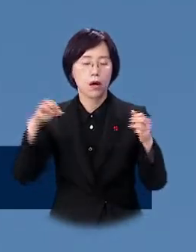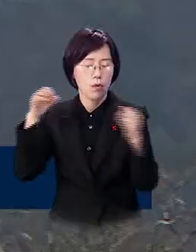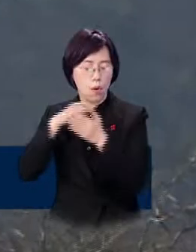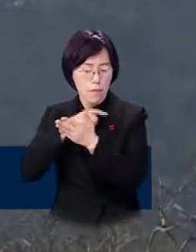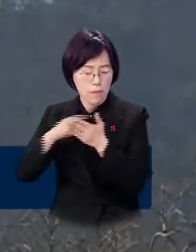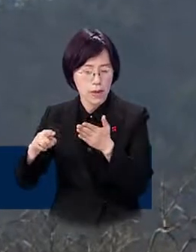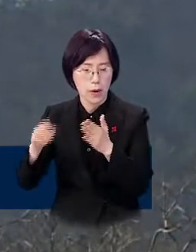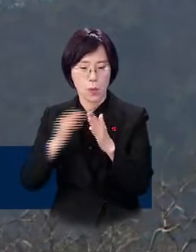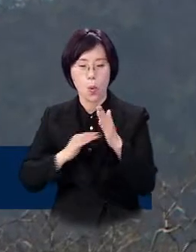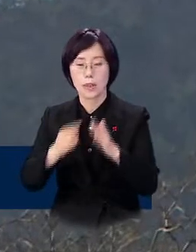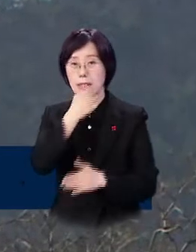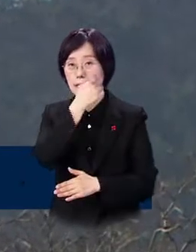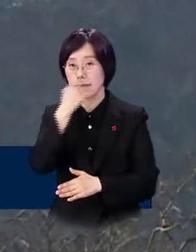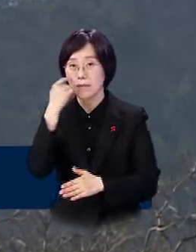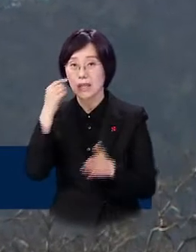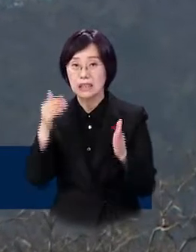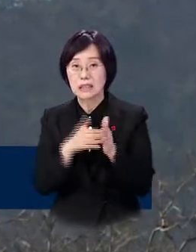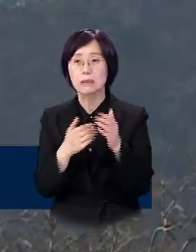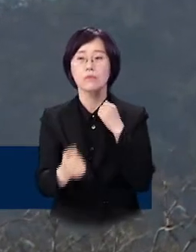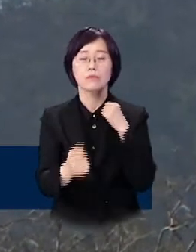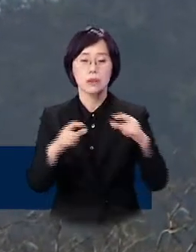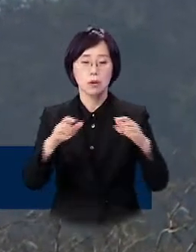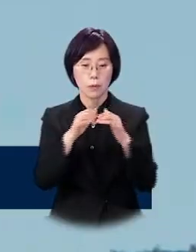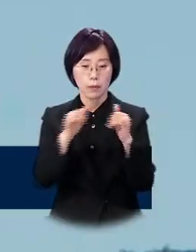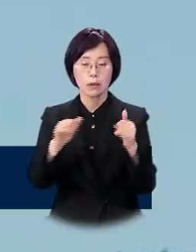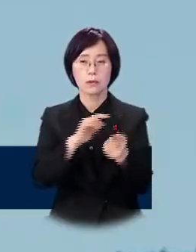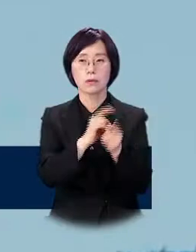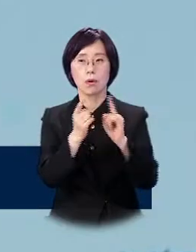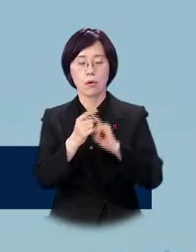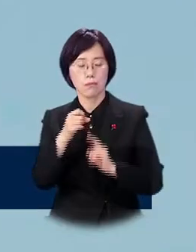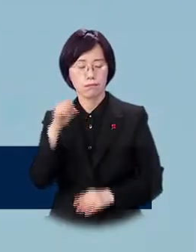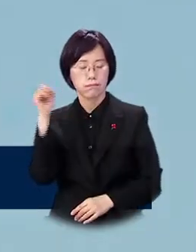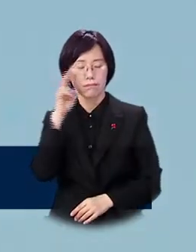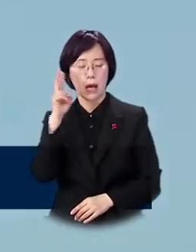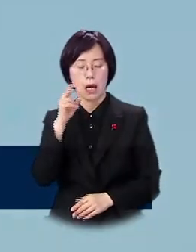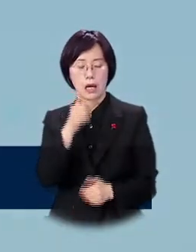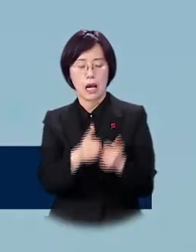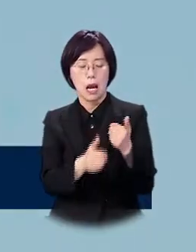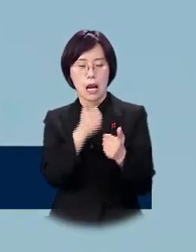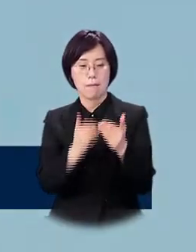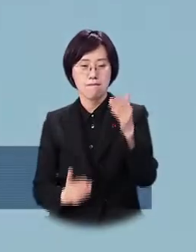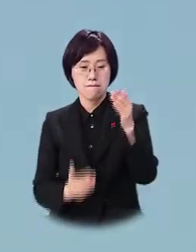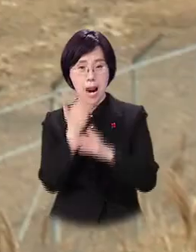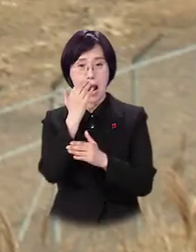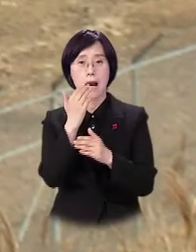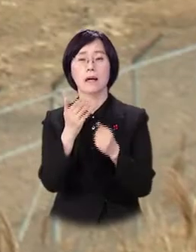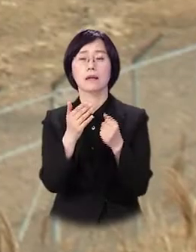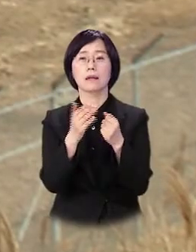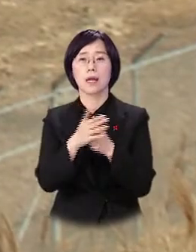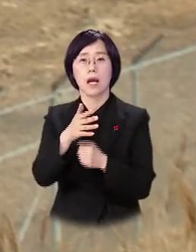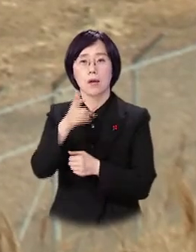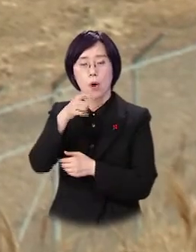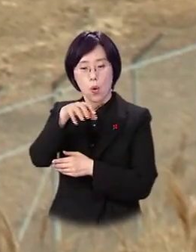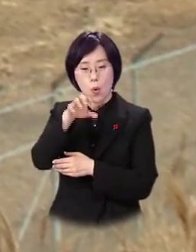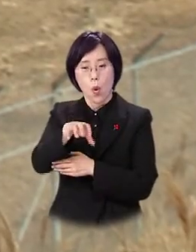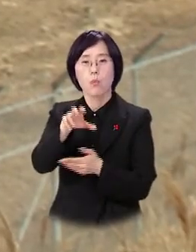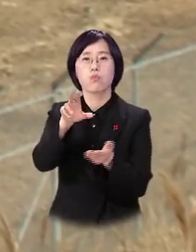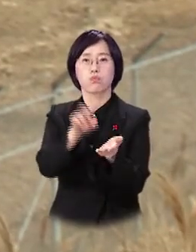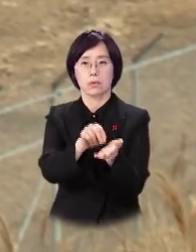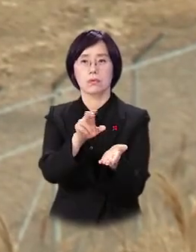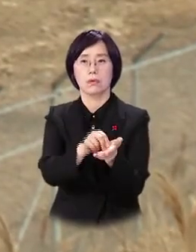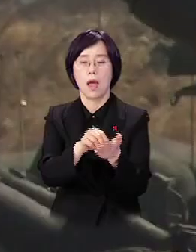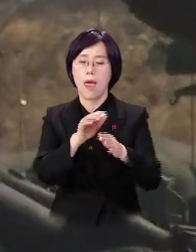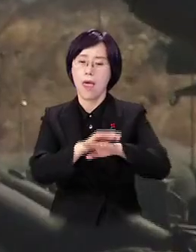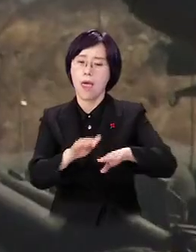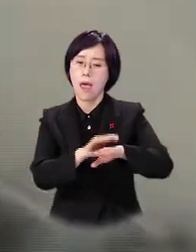피해가 객관적으로 입증됐지만 주민들 간의 예기치 못한 갈등까지 빚어지면서 수성사격장 문제는